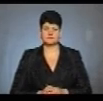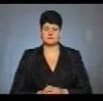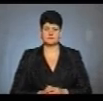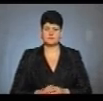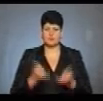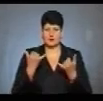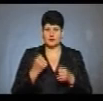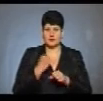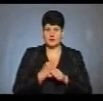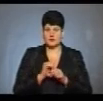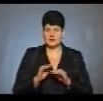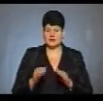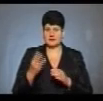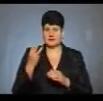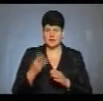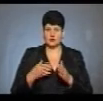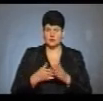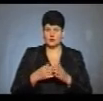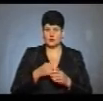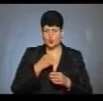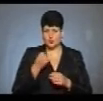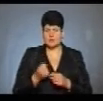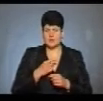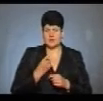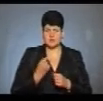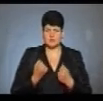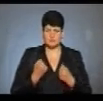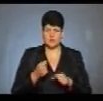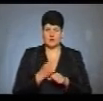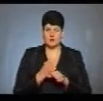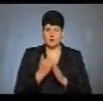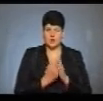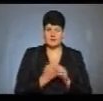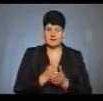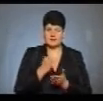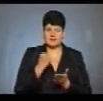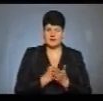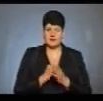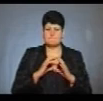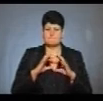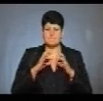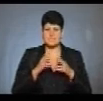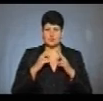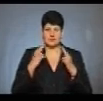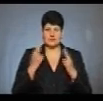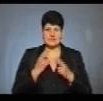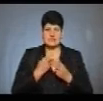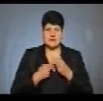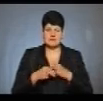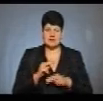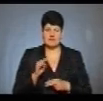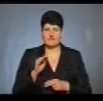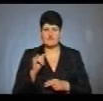Сьогодні працюють діти від 3-го дорослого до майстрів спорту. Вони роблять програму, яка затверджена Міжнародною федерацією гімнастики ФІШ